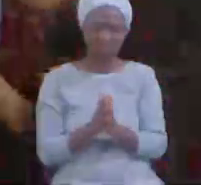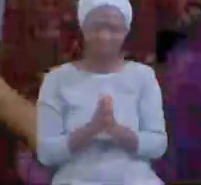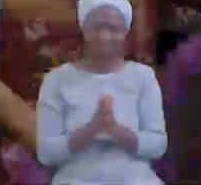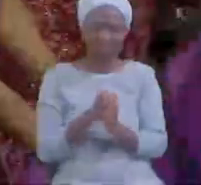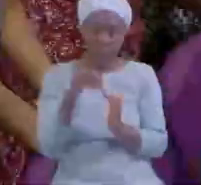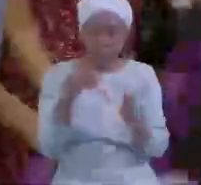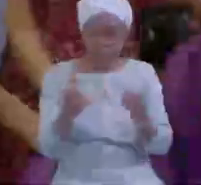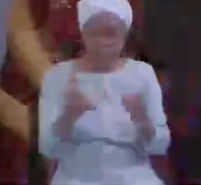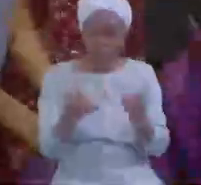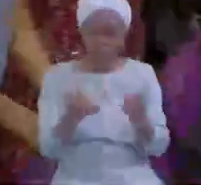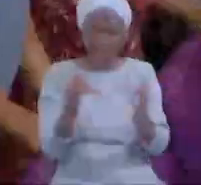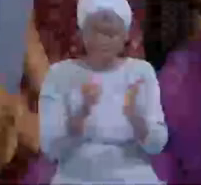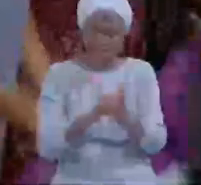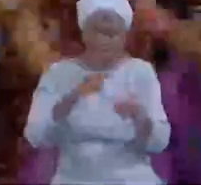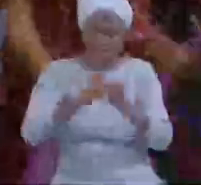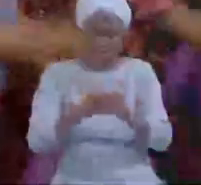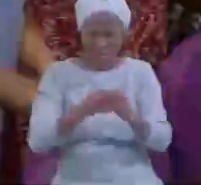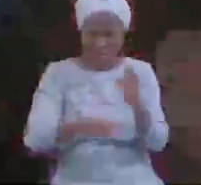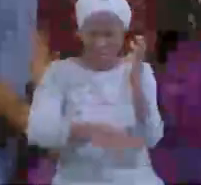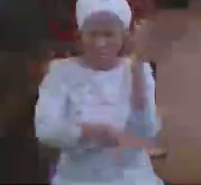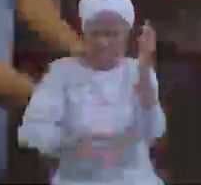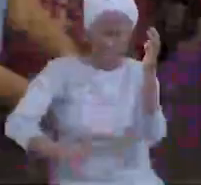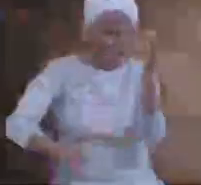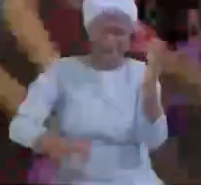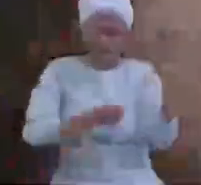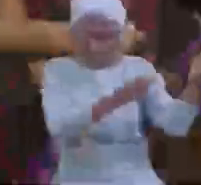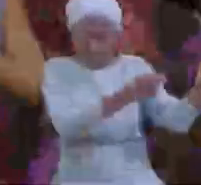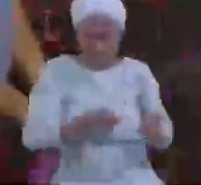Renversez la chose là. Détruisez la chose là.